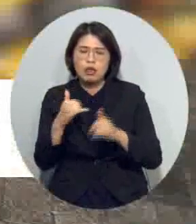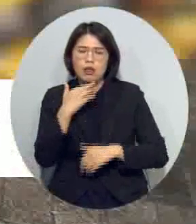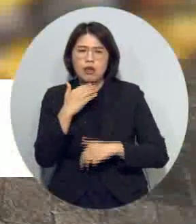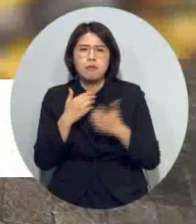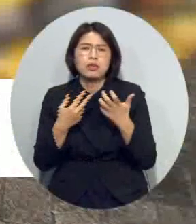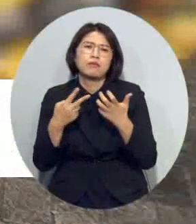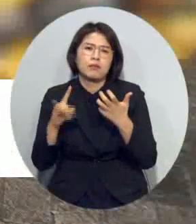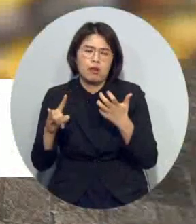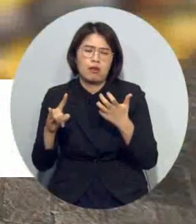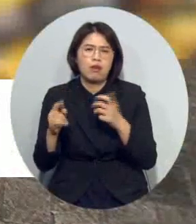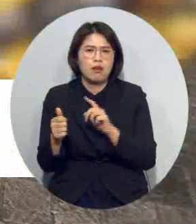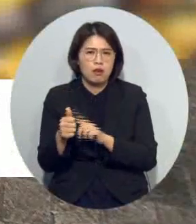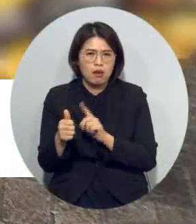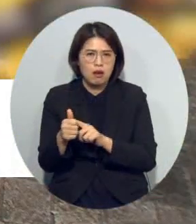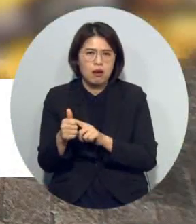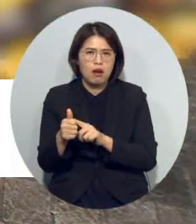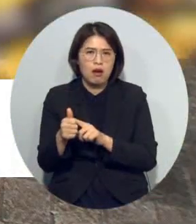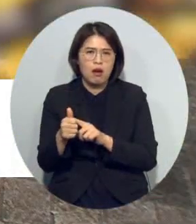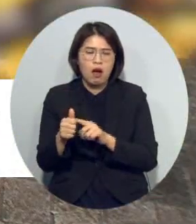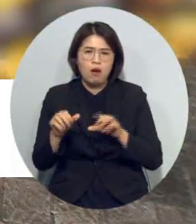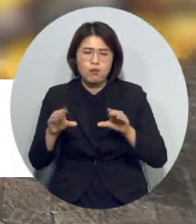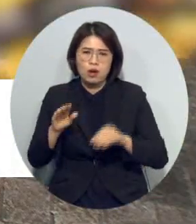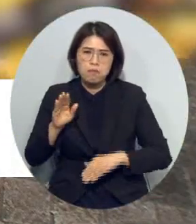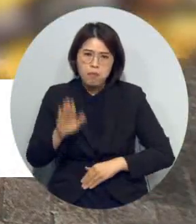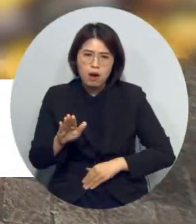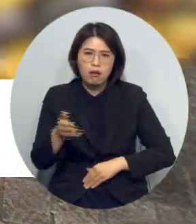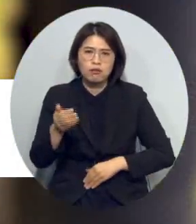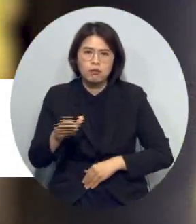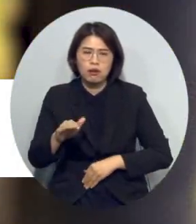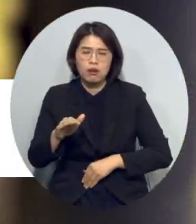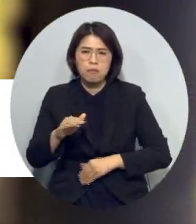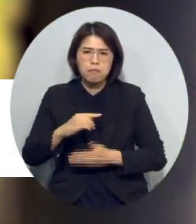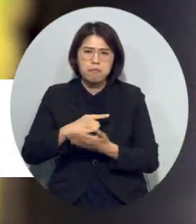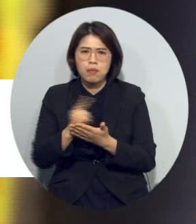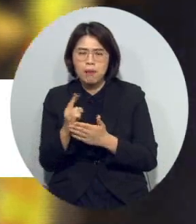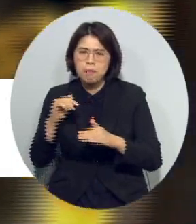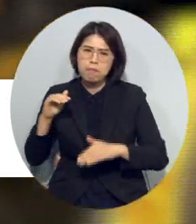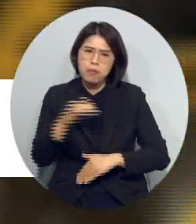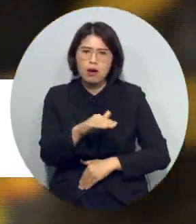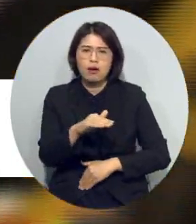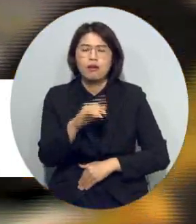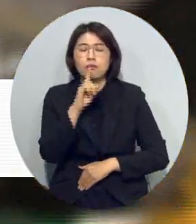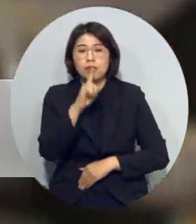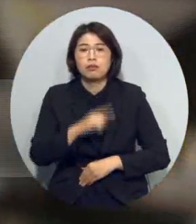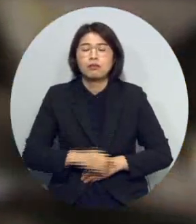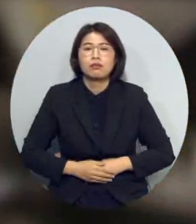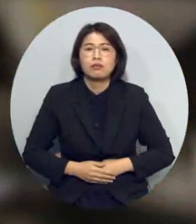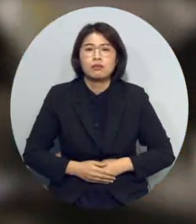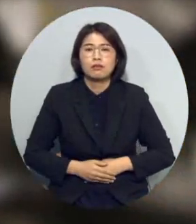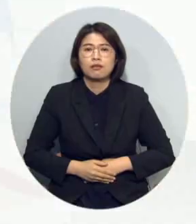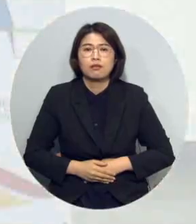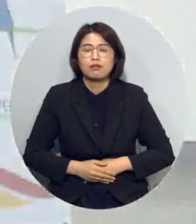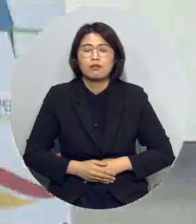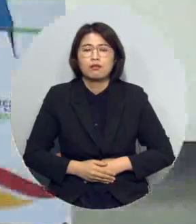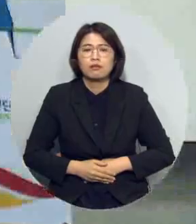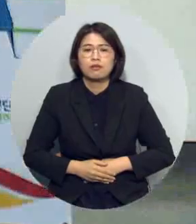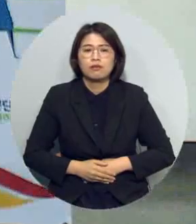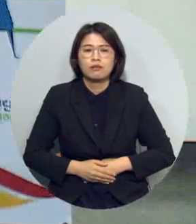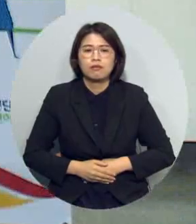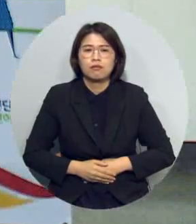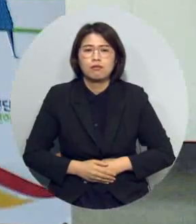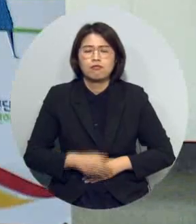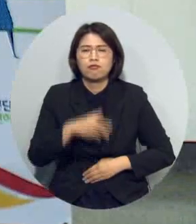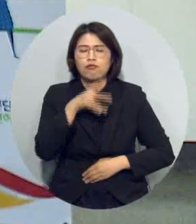80대였습니다. 80대 운전자는 브레이크를 밟았는데도 차량이 질주했다며 급발진을 주장했습니다.